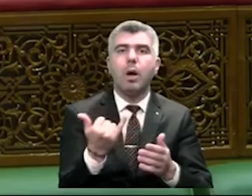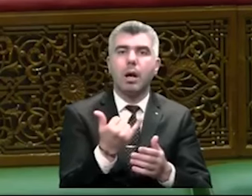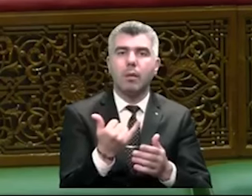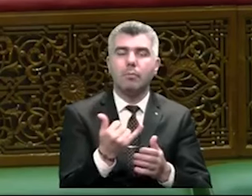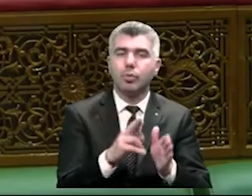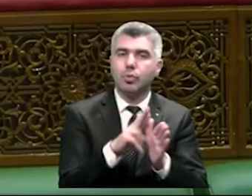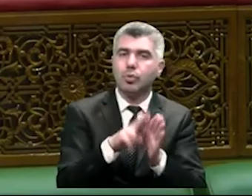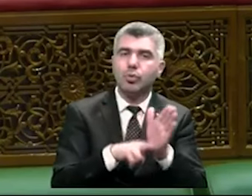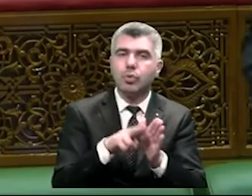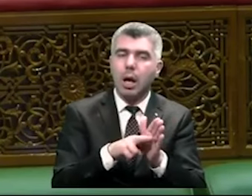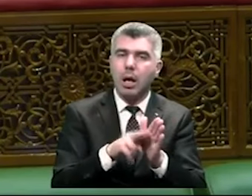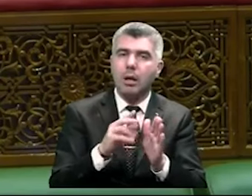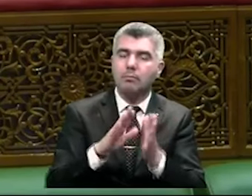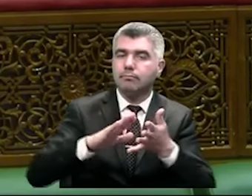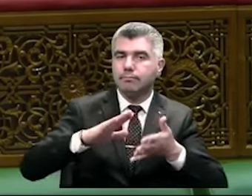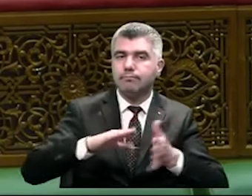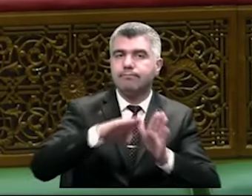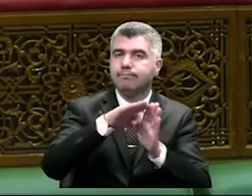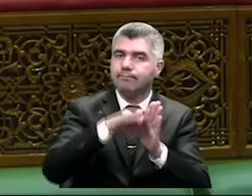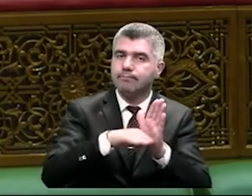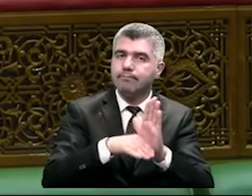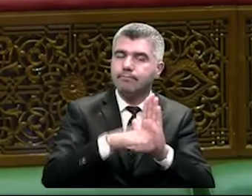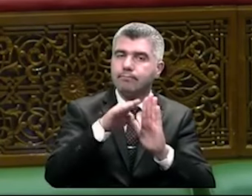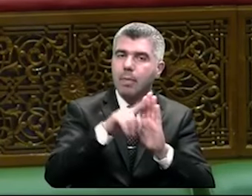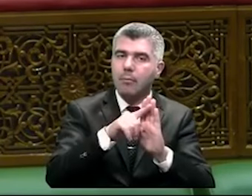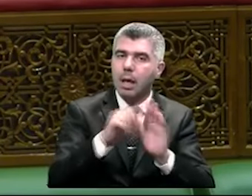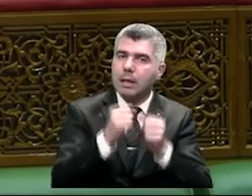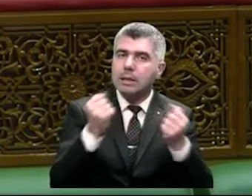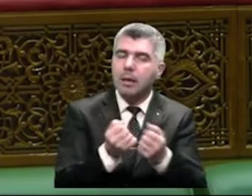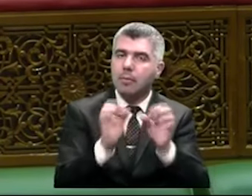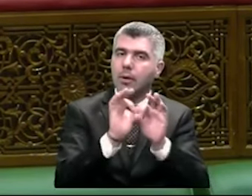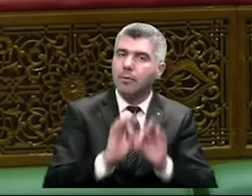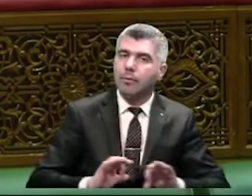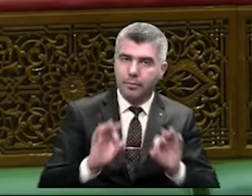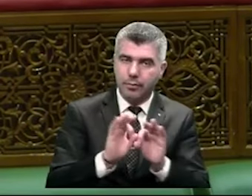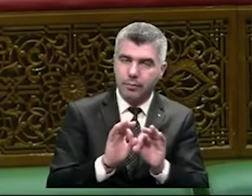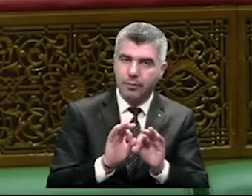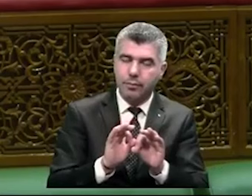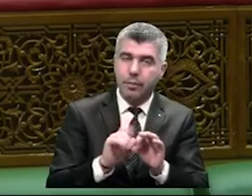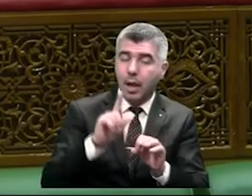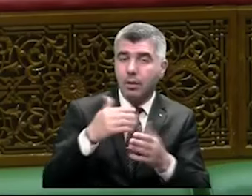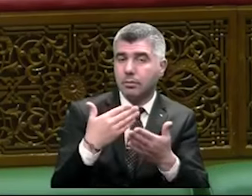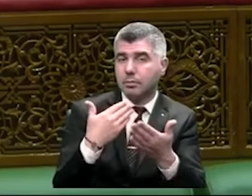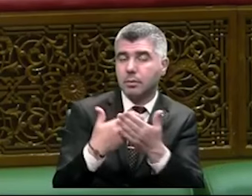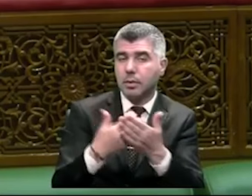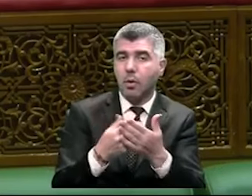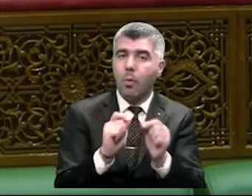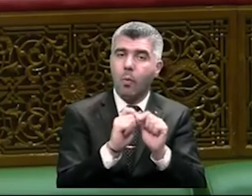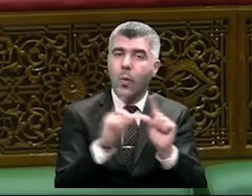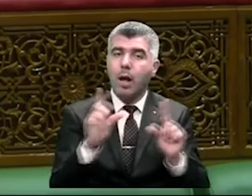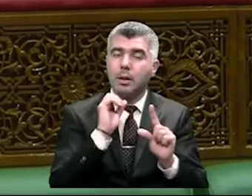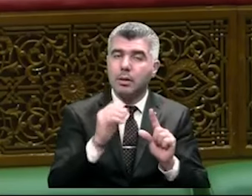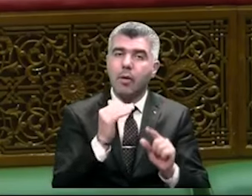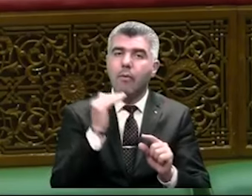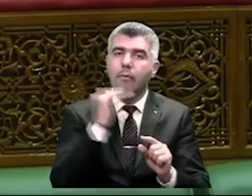للجهه التي تعرف تدني كبير على مستوى التنميه المجاليه وسيكون له الاثر الكبير في فك العزله وسيساهم في